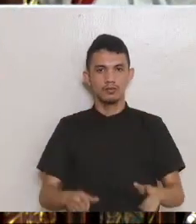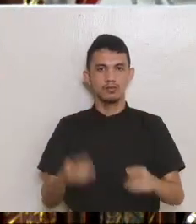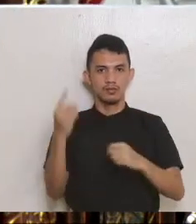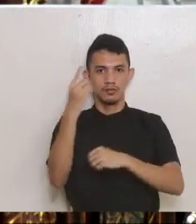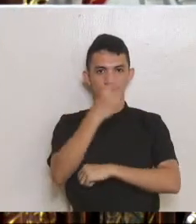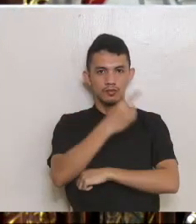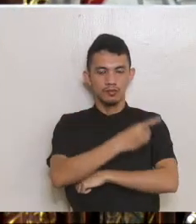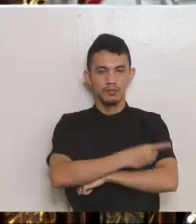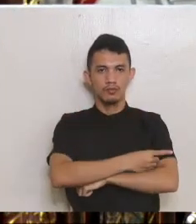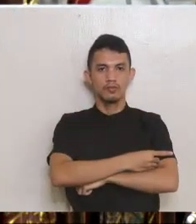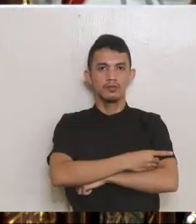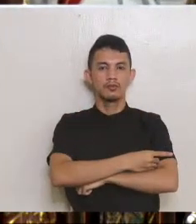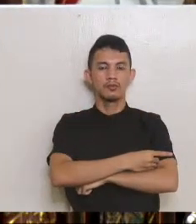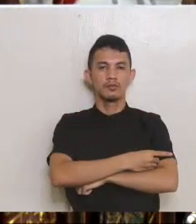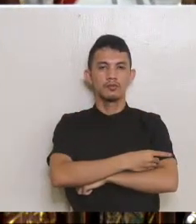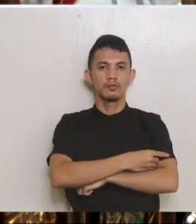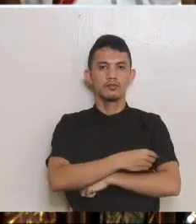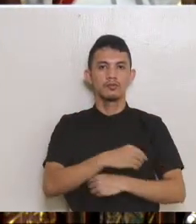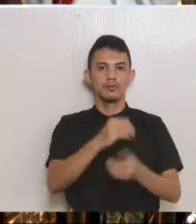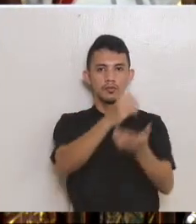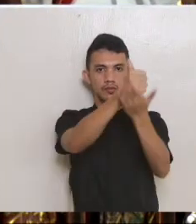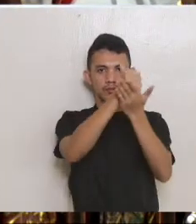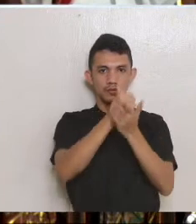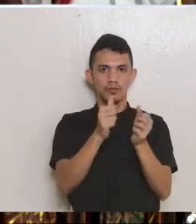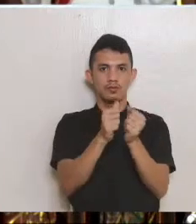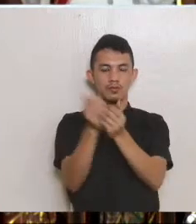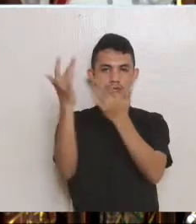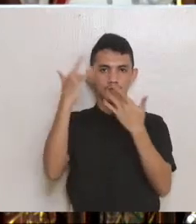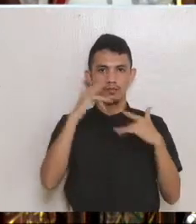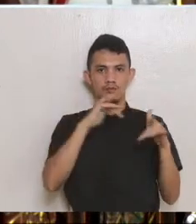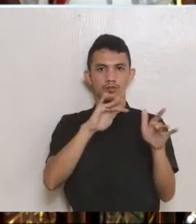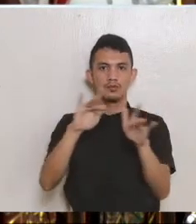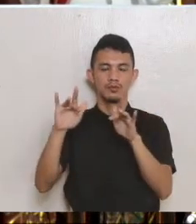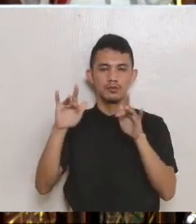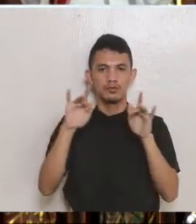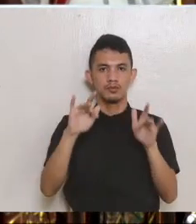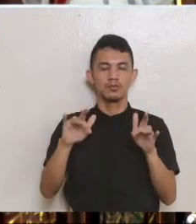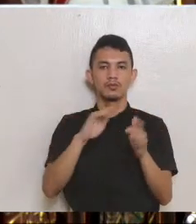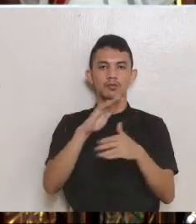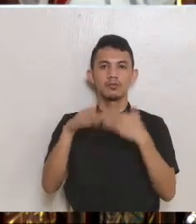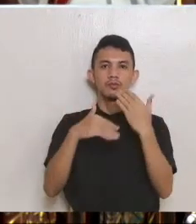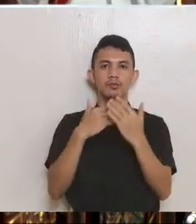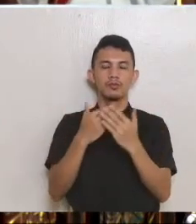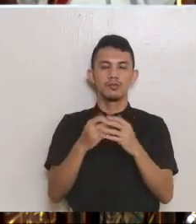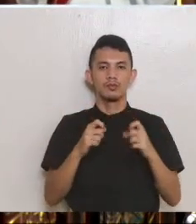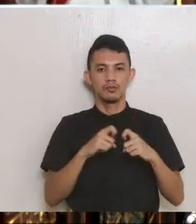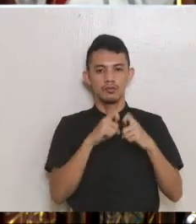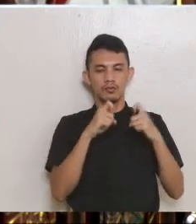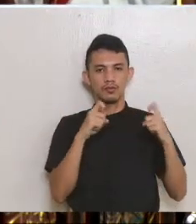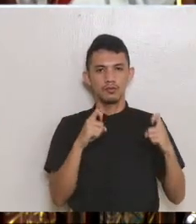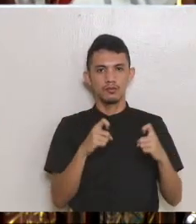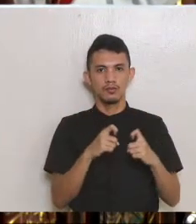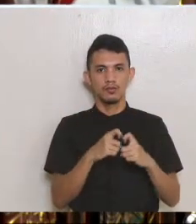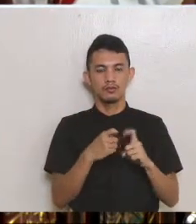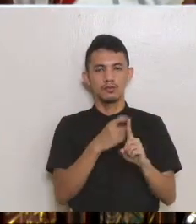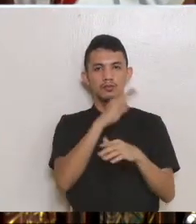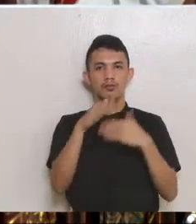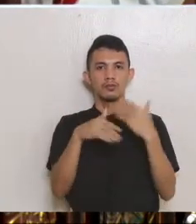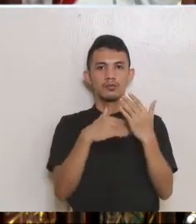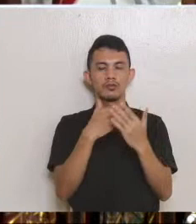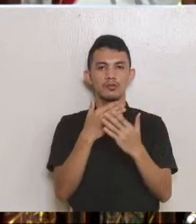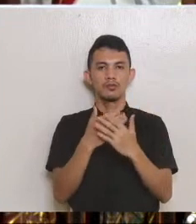panahuna. Aron tinabangan sa imong kaluoy, malikay kami kanunay sa sala. Mahilayo sa tanang